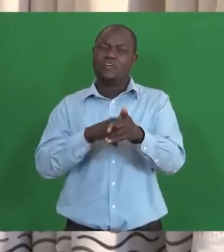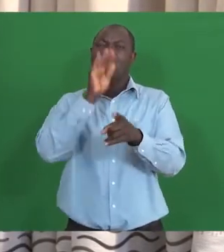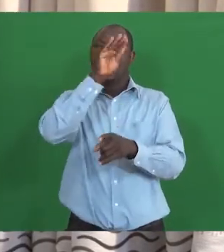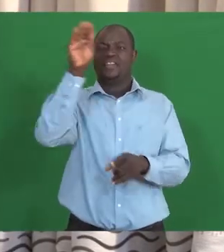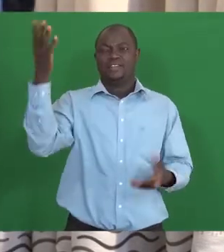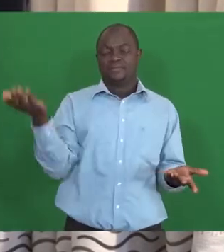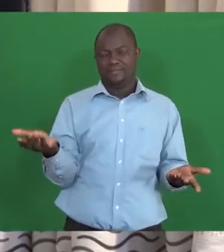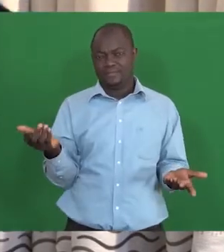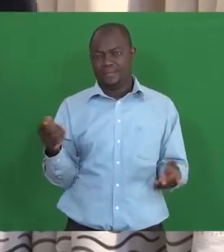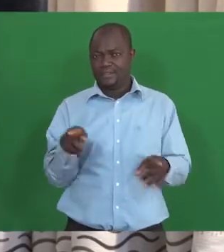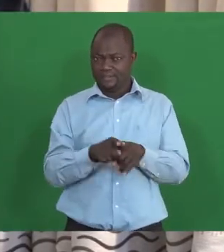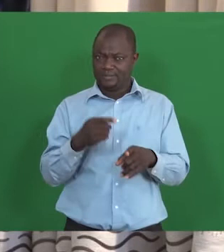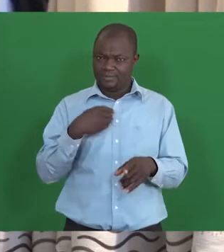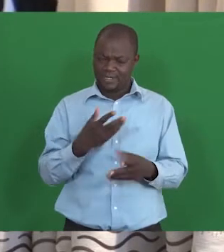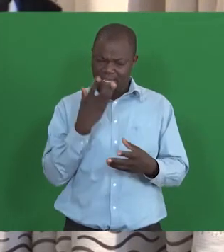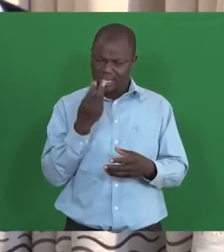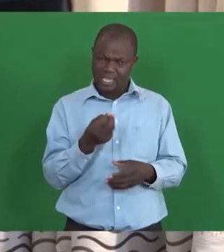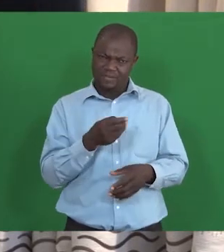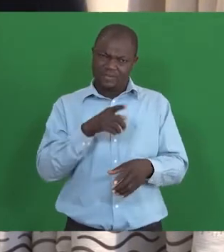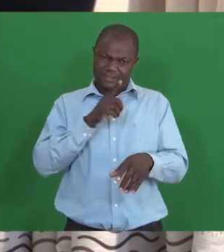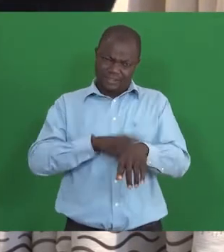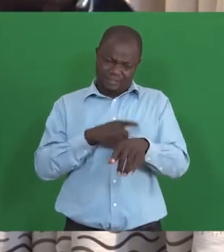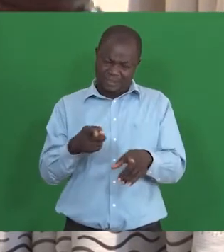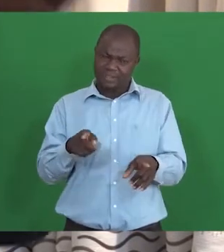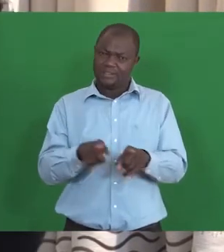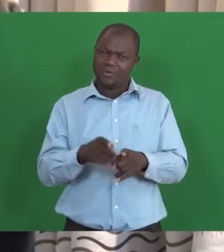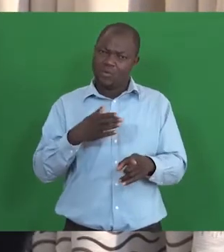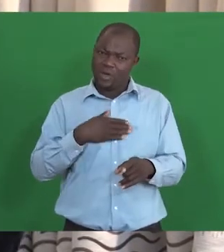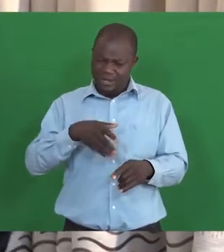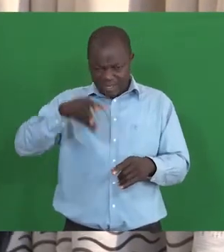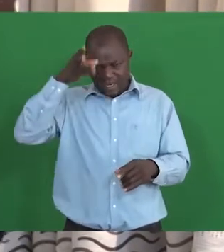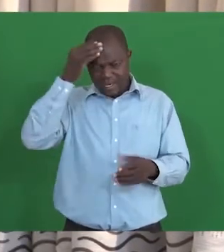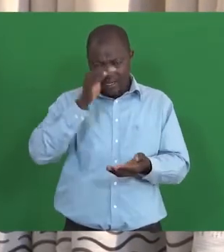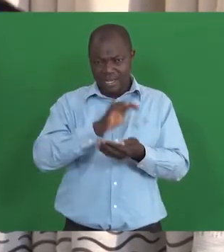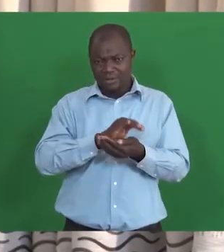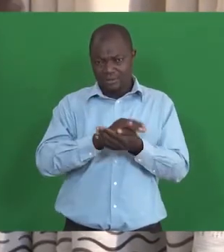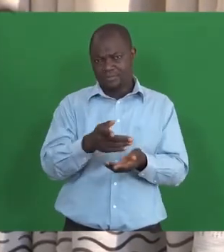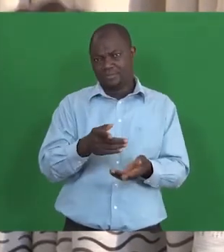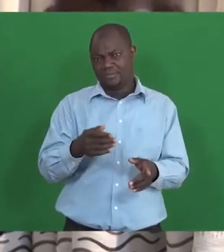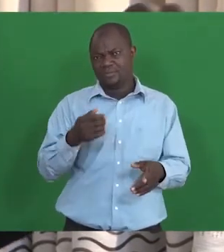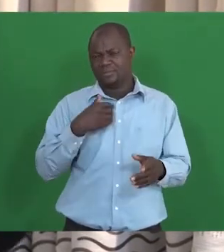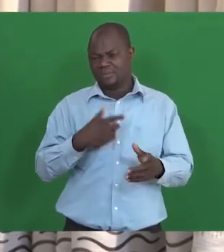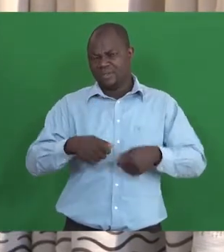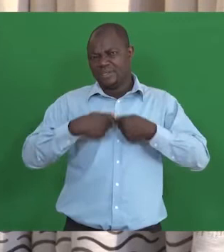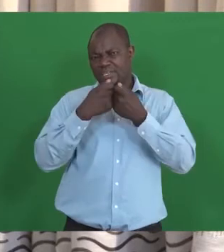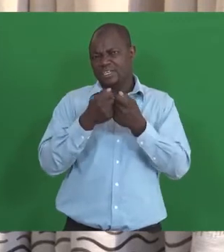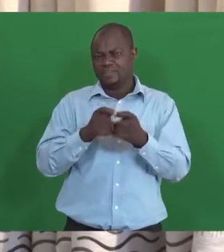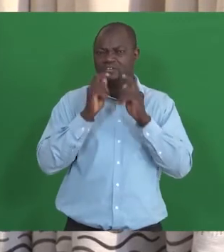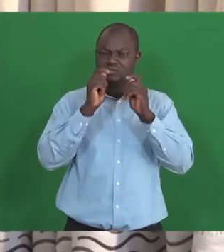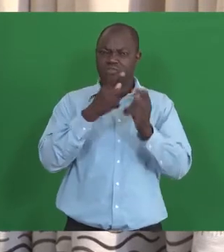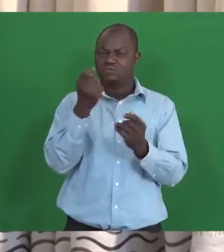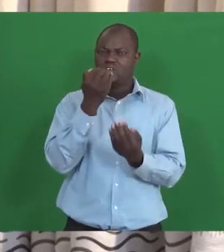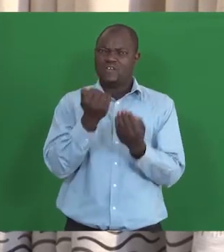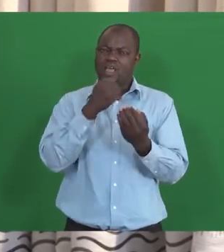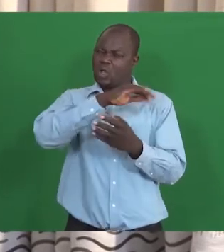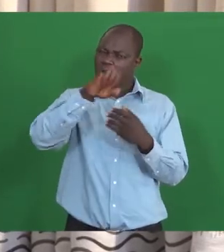kuti tine chibande isisu vanoziva vacho tsika dzedu kuti tiri kuisa here dzidziso kuvana